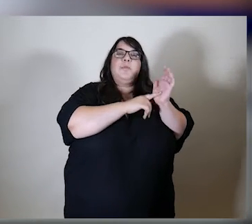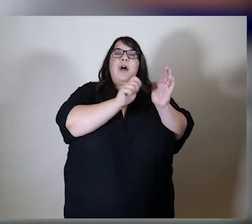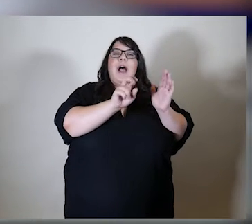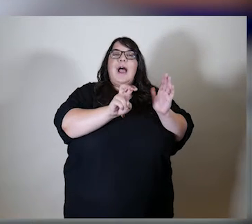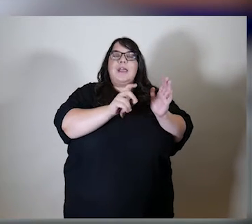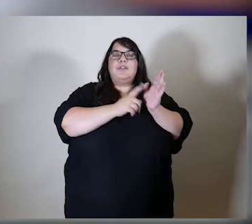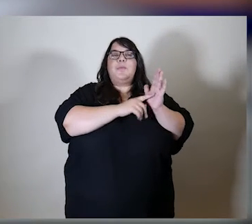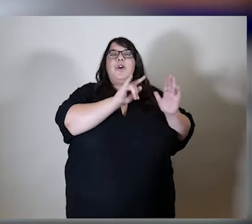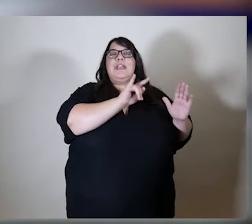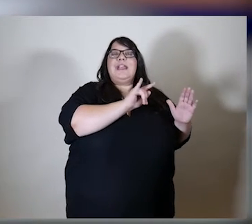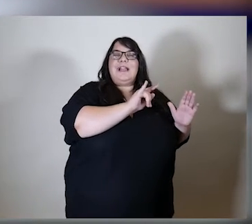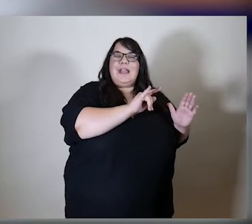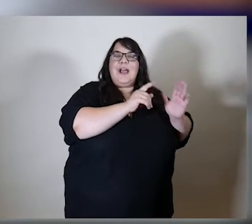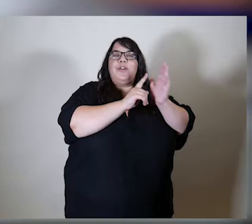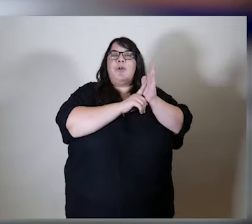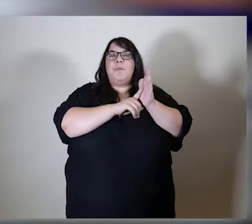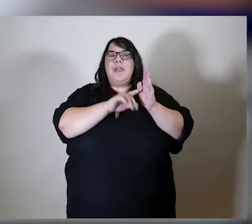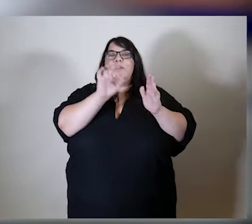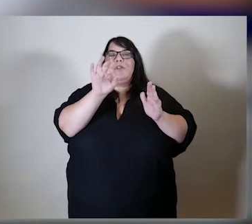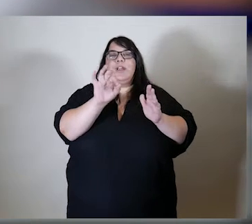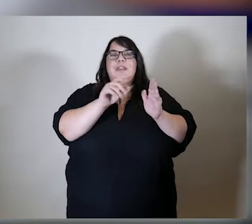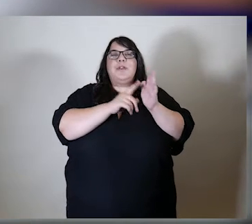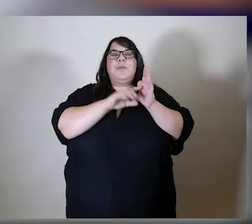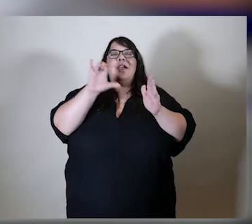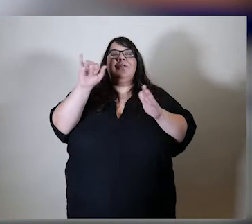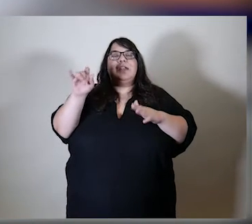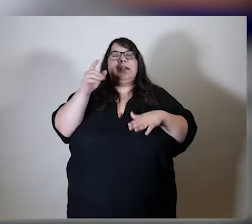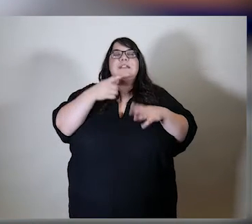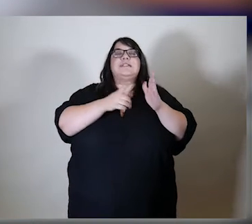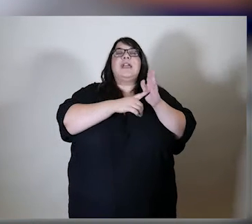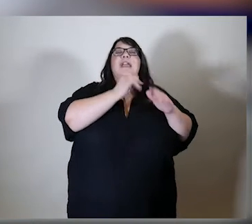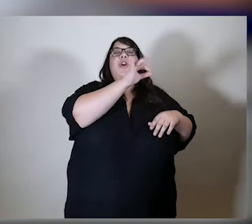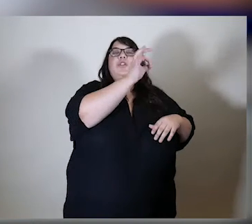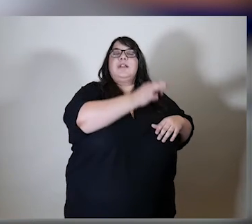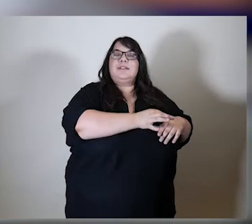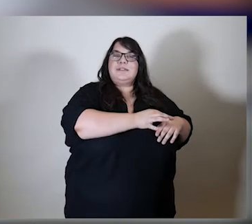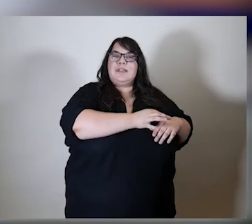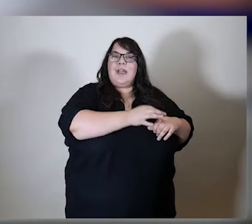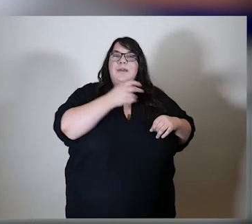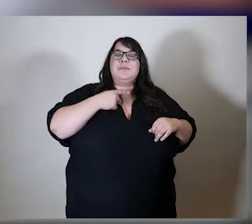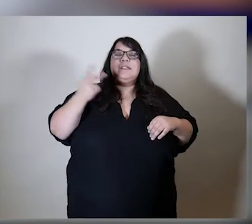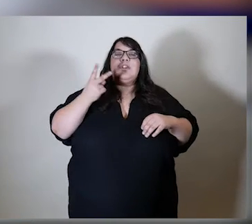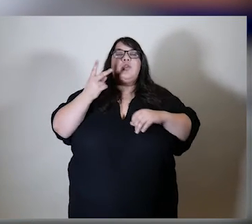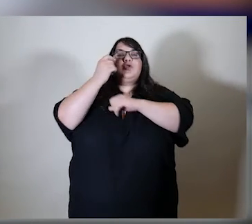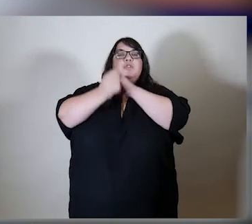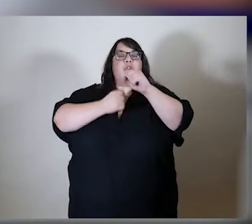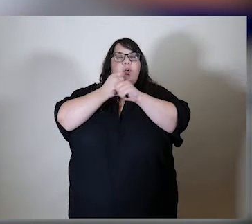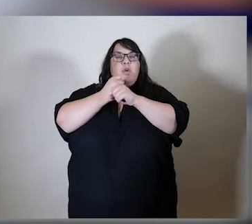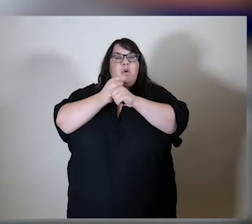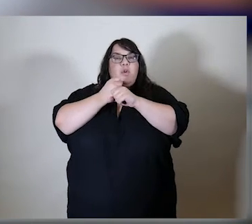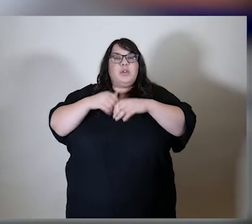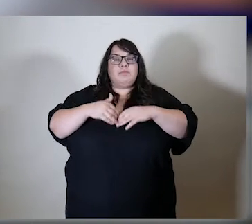Αχαΐας, Ηλίας, Ευρυτανίας, Φωκίδας και Ιωνίων Νήσων, που στα 22 χρόνια λειτουργίας